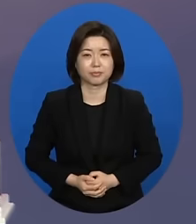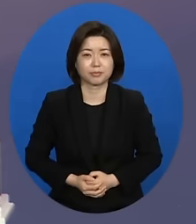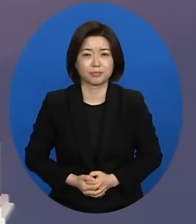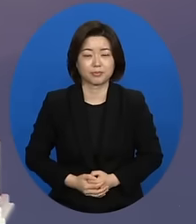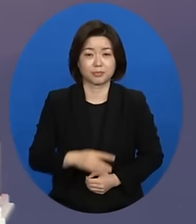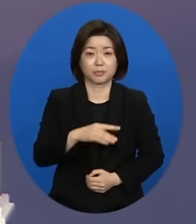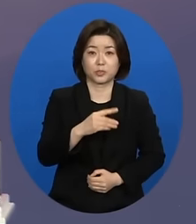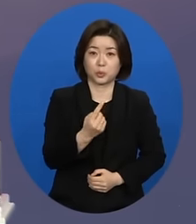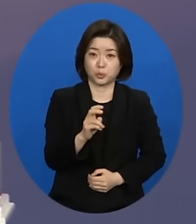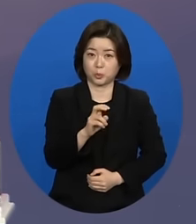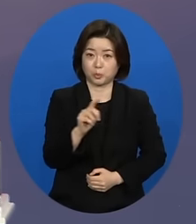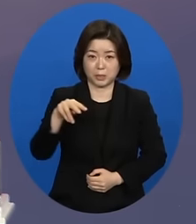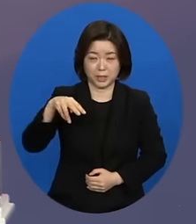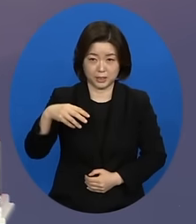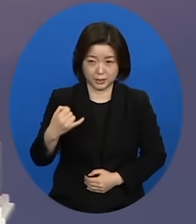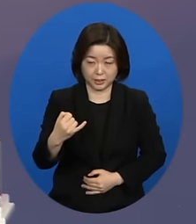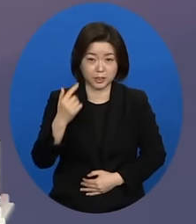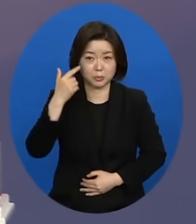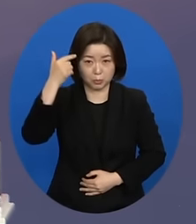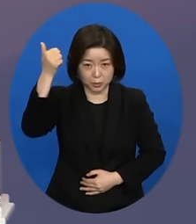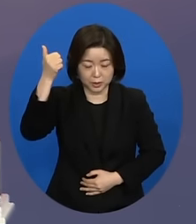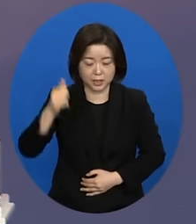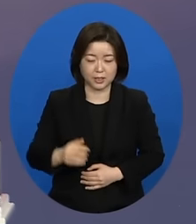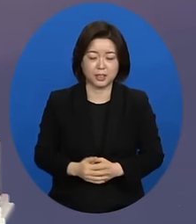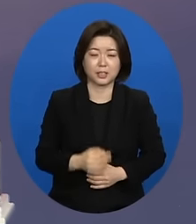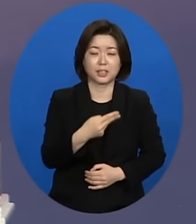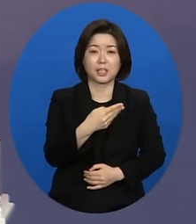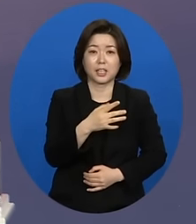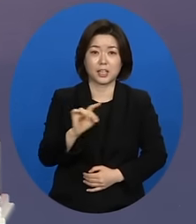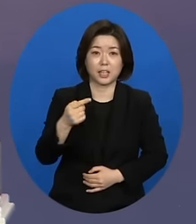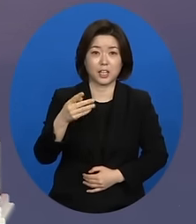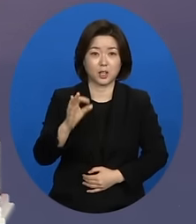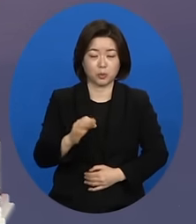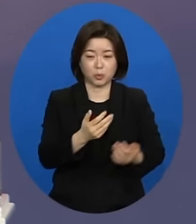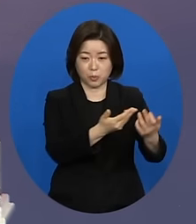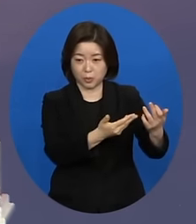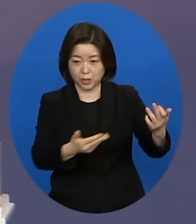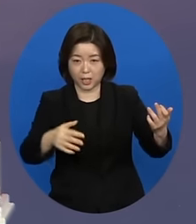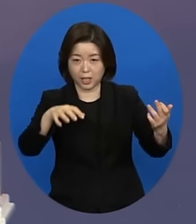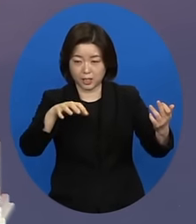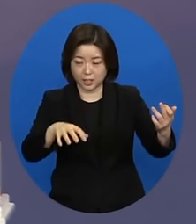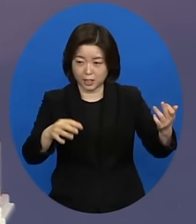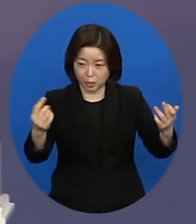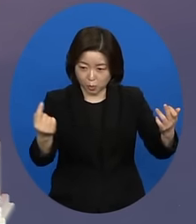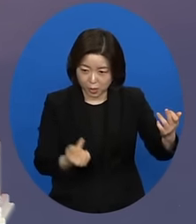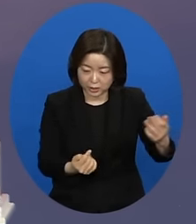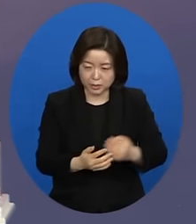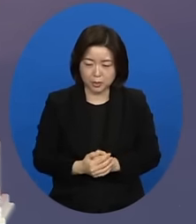토마스 목사가 대동강가에서 와서 죽임을 당하지